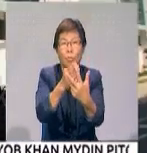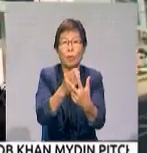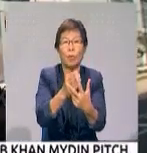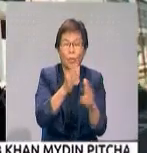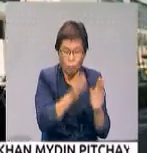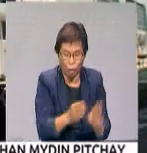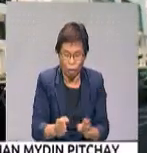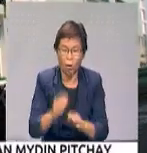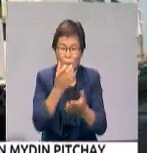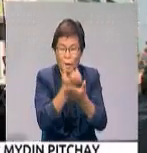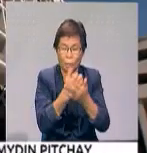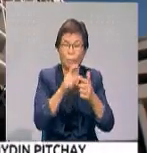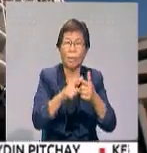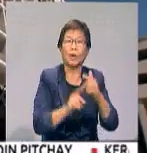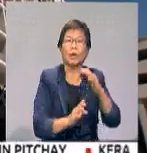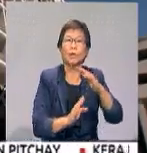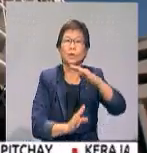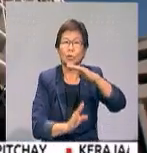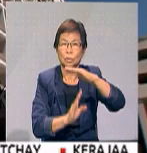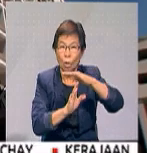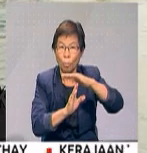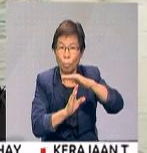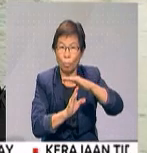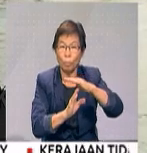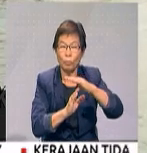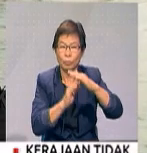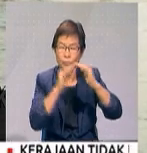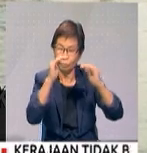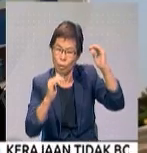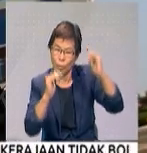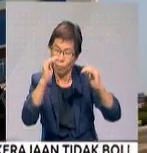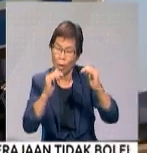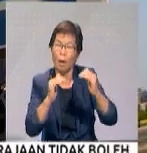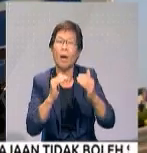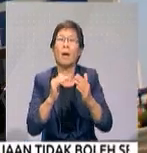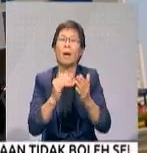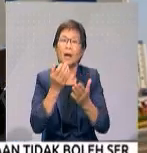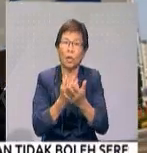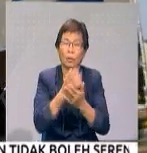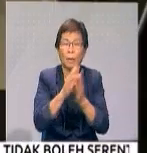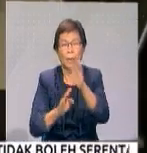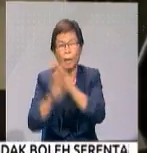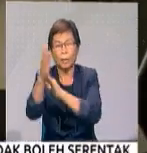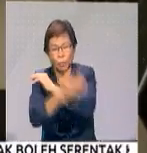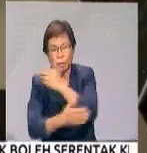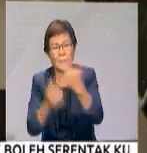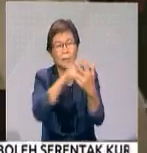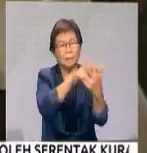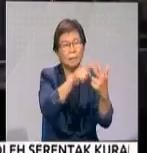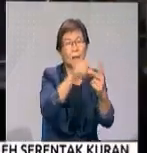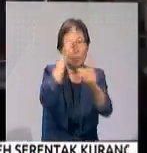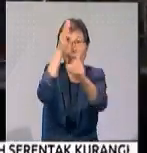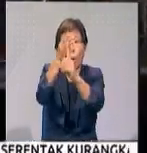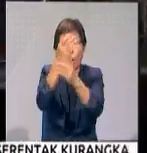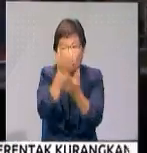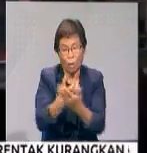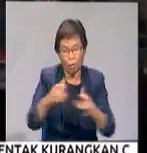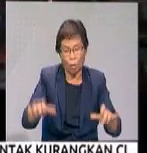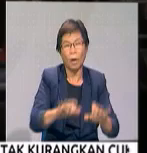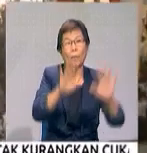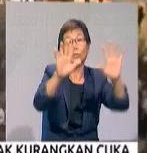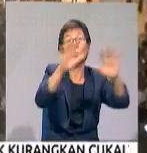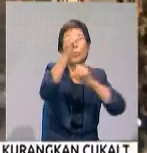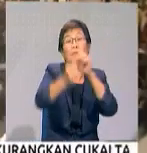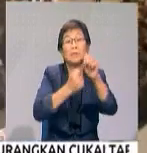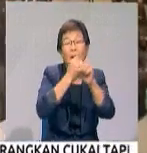semula ekonomi, menangani ketidaksamaan ekonomi dan membangun negara. Hala tuju ekonomi itu akan dilaksanakan bagi tempoh 10